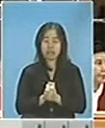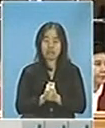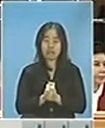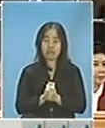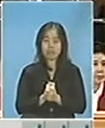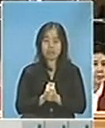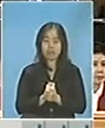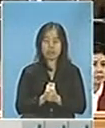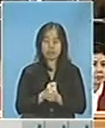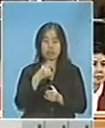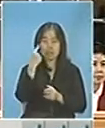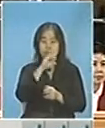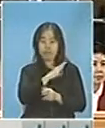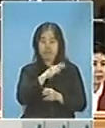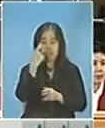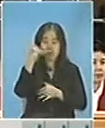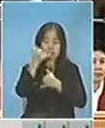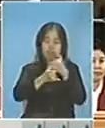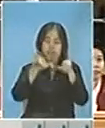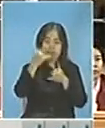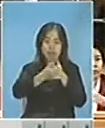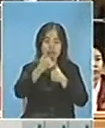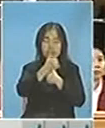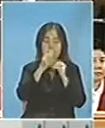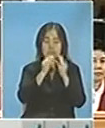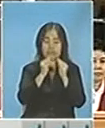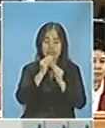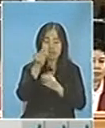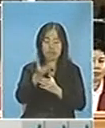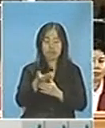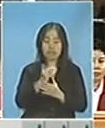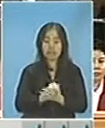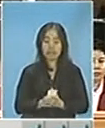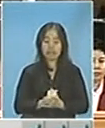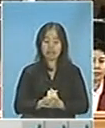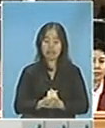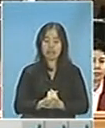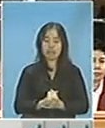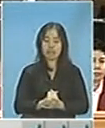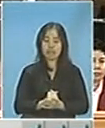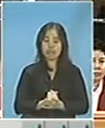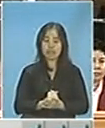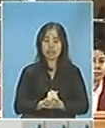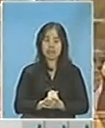ท่านสมาชิกที่อยู่รอบห้องประชุมครับจะขอมติครับขอเชิญเข้าห้องประชุมครับ